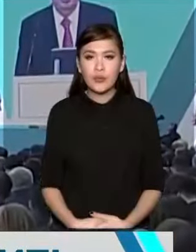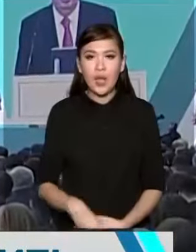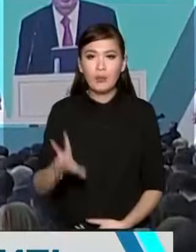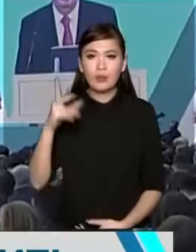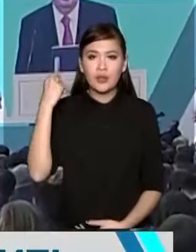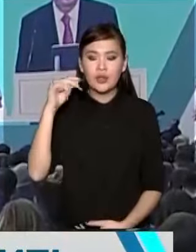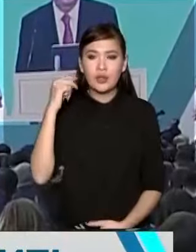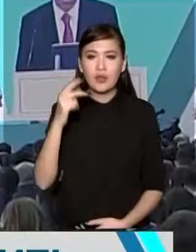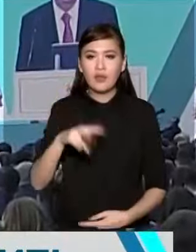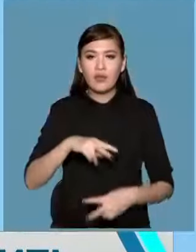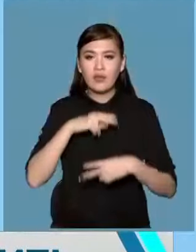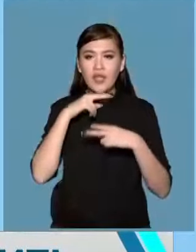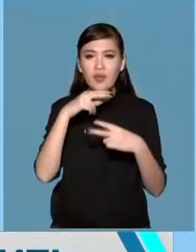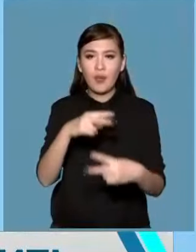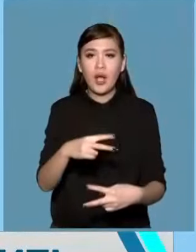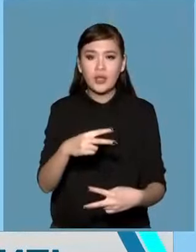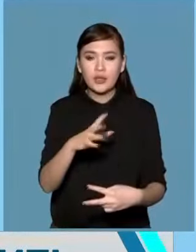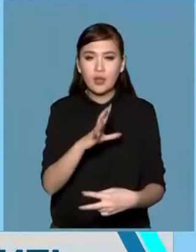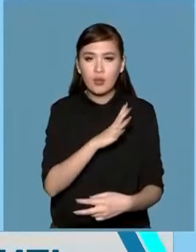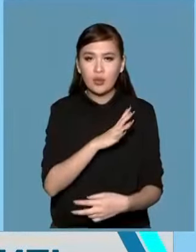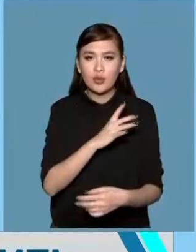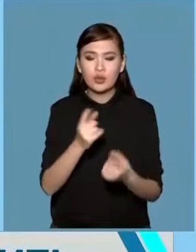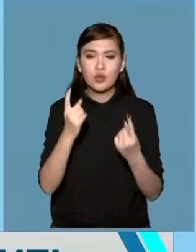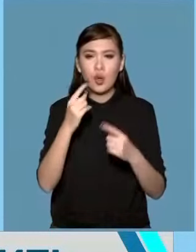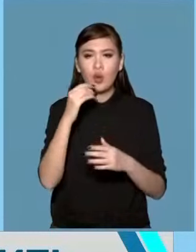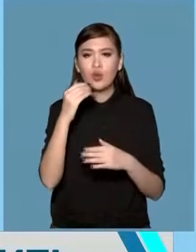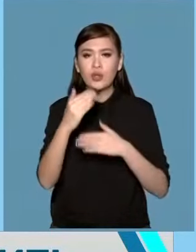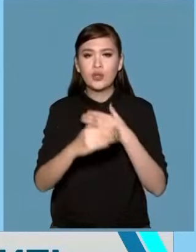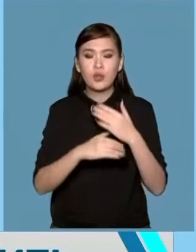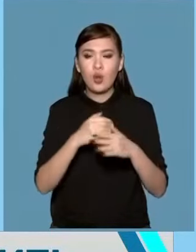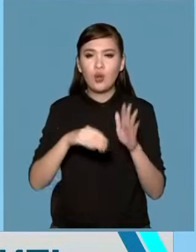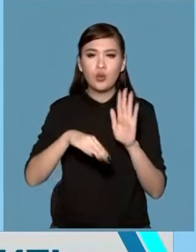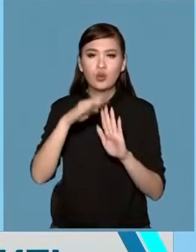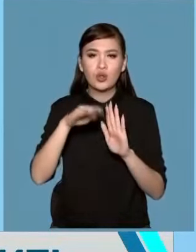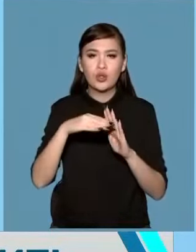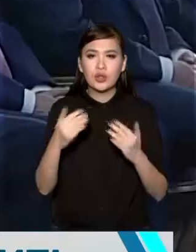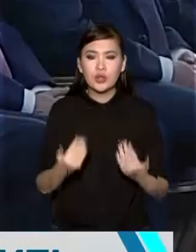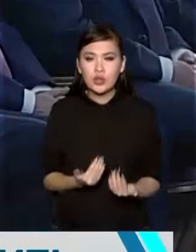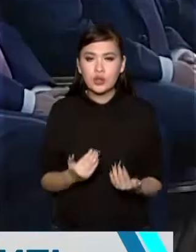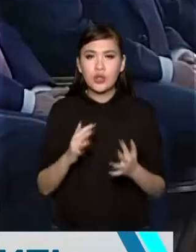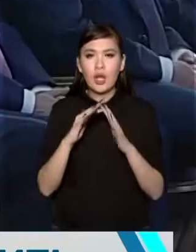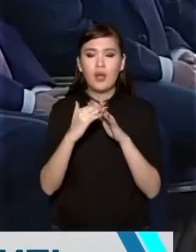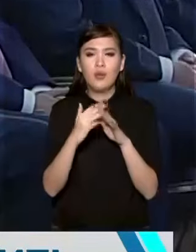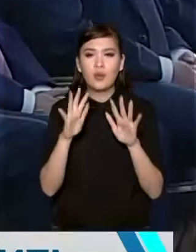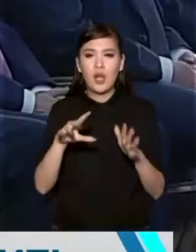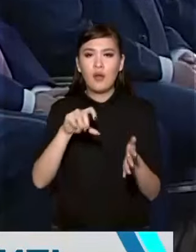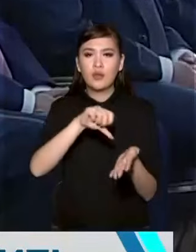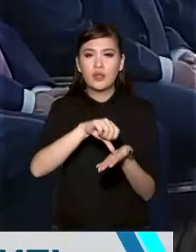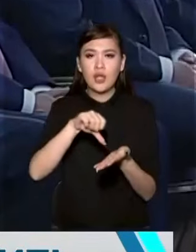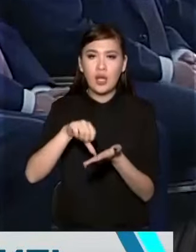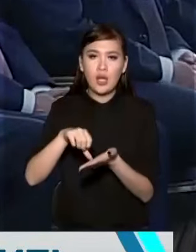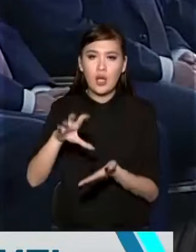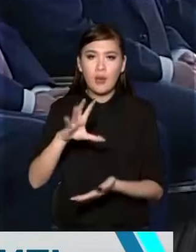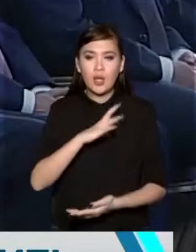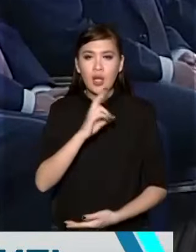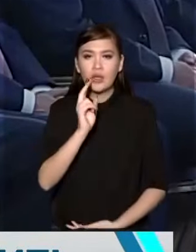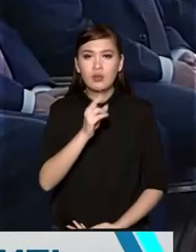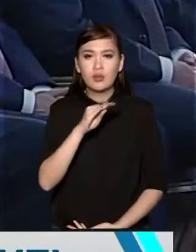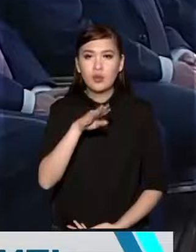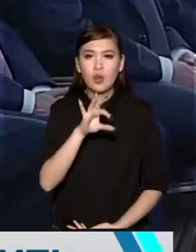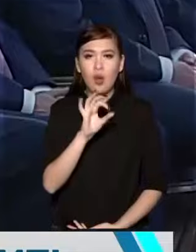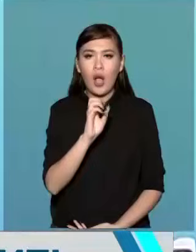Президент уделяет особое внимание развитию и улучшению качества жизни в селах. Во время выступления на инаугурации